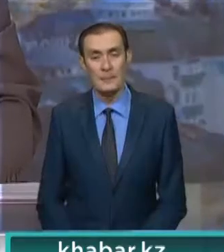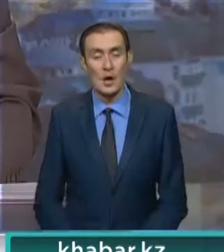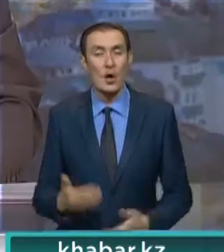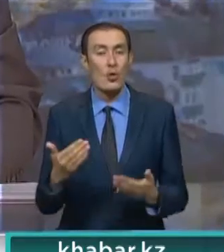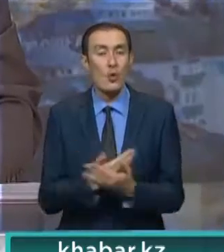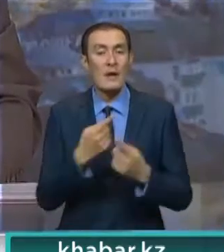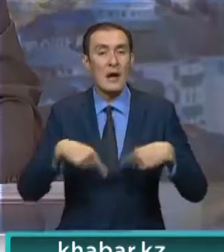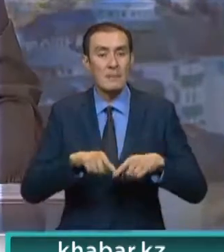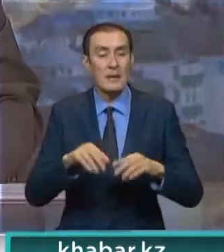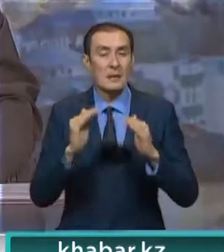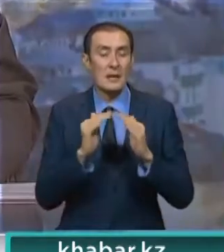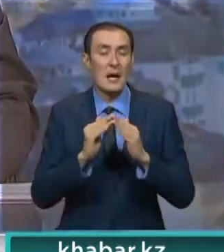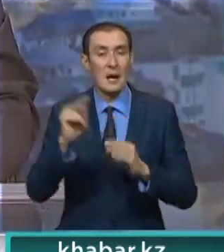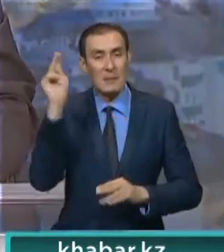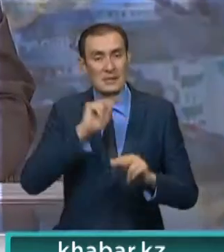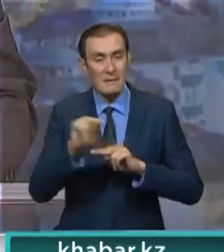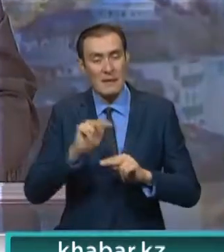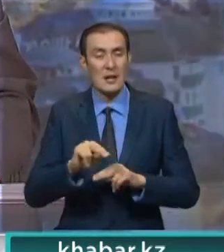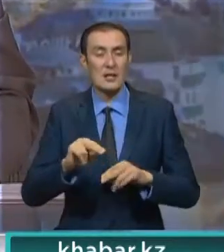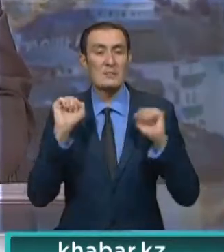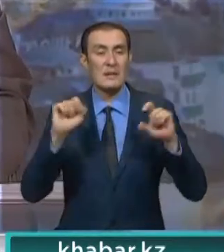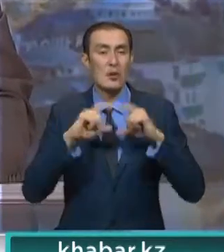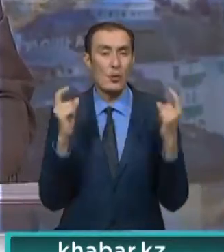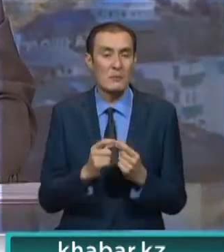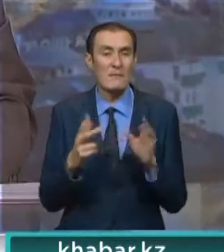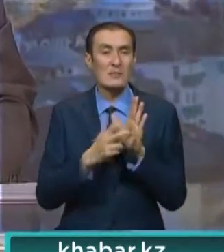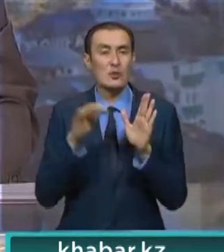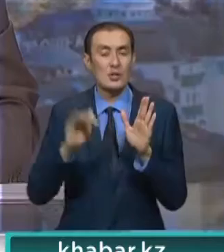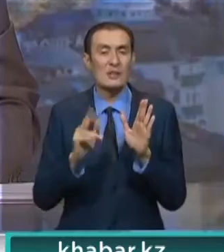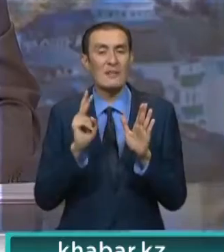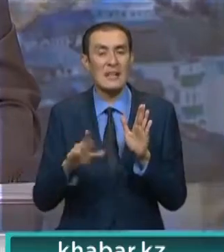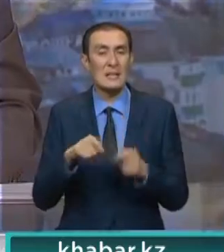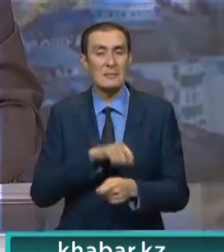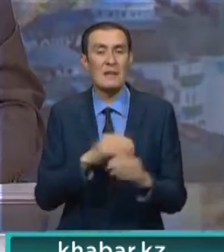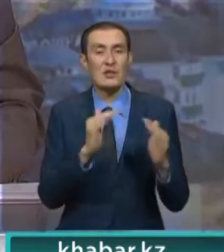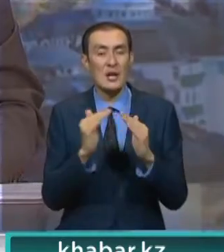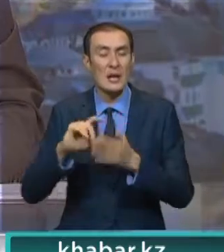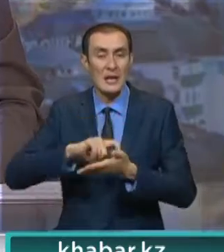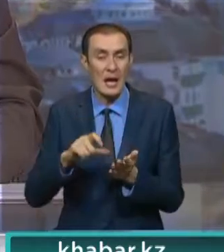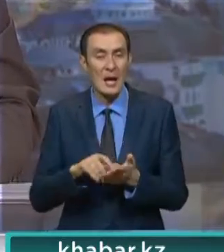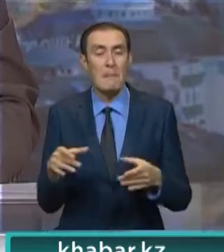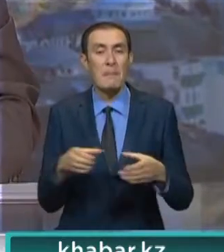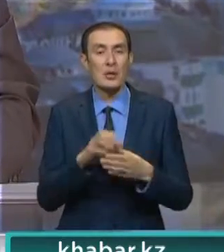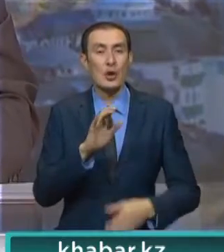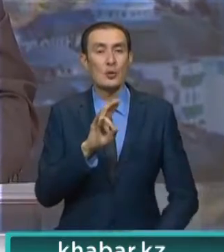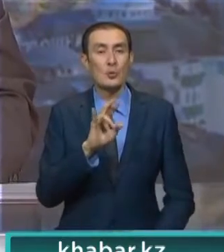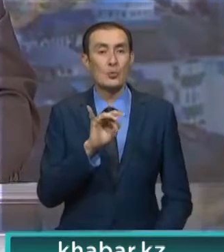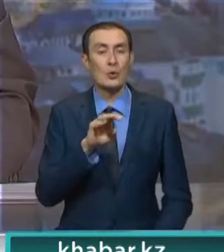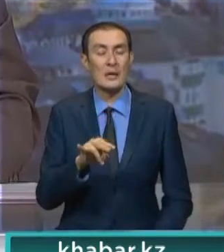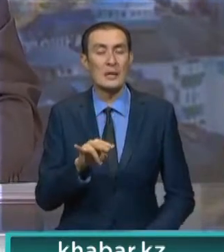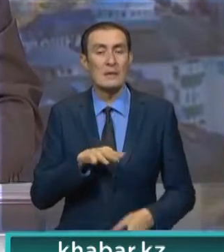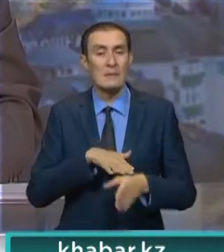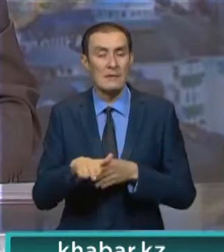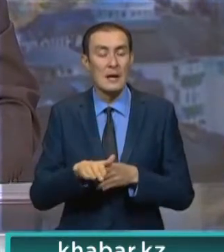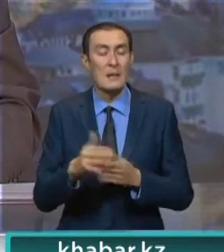Новые объекты образования, спортивные комплексы, свыше 800 тысяч новых квадратных метров жилья. Нур-Отан продолжает активную реализацию